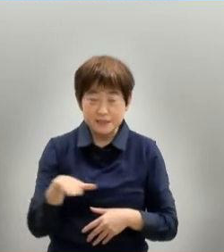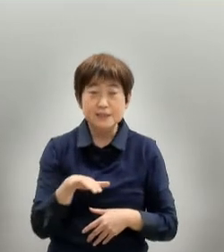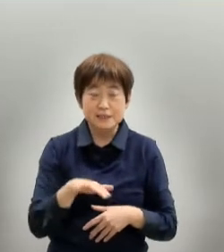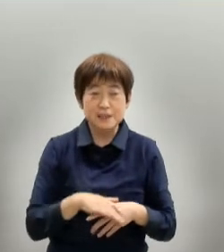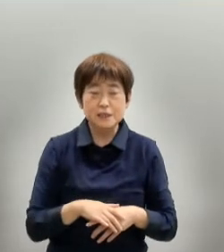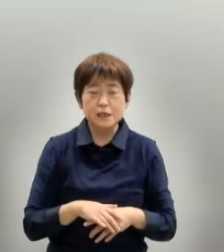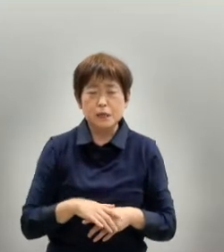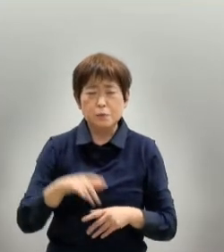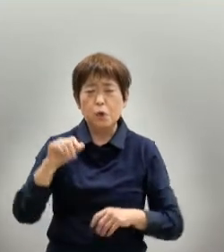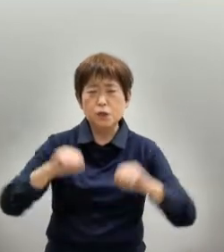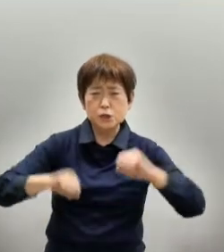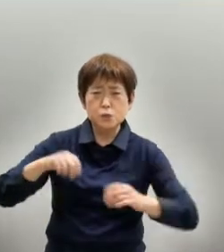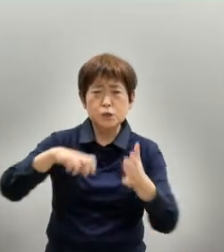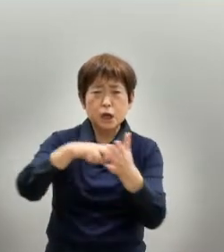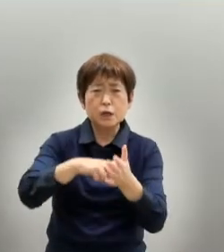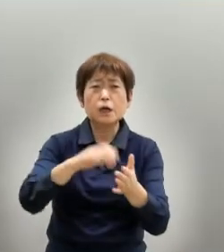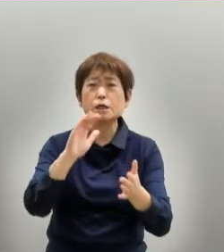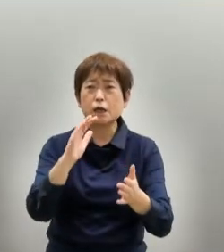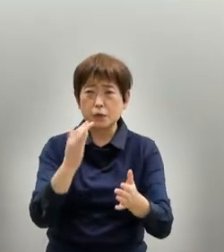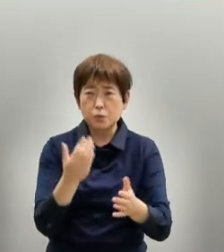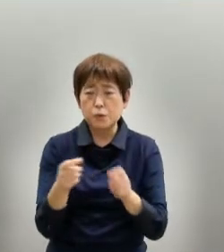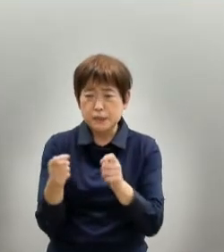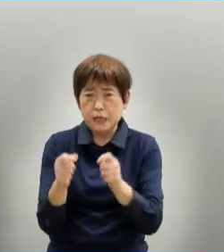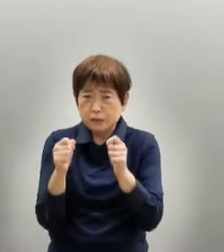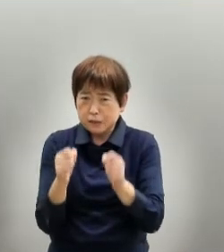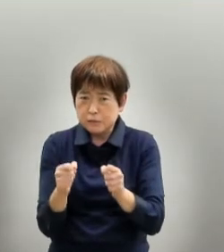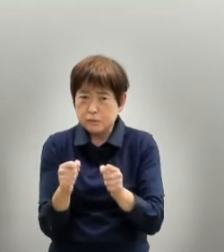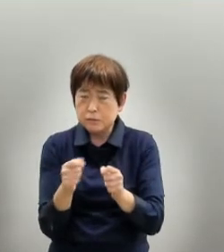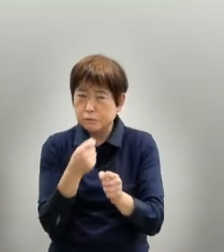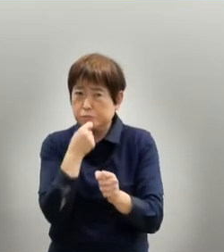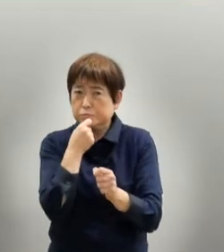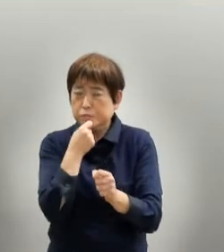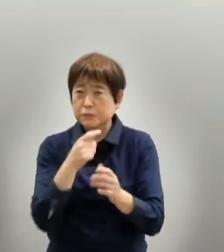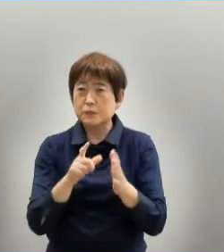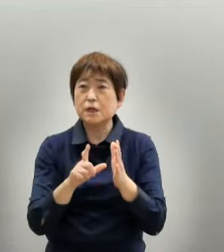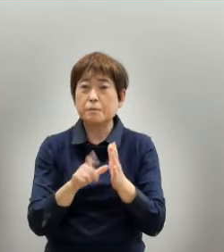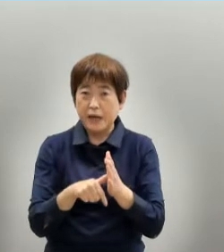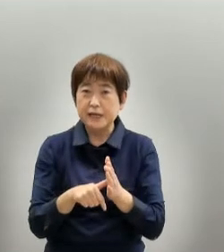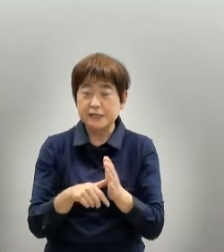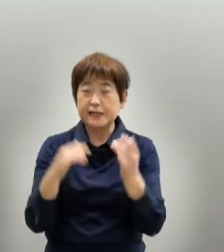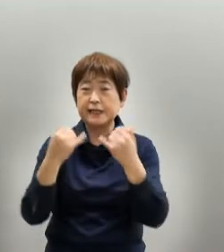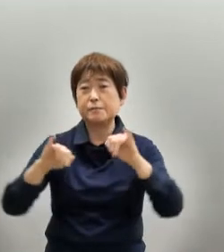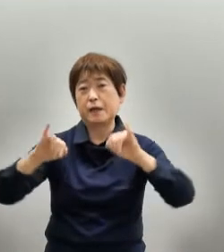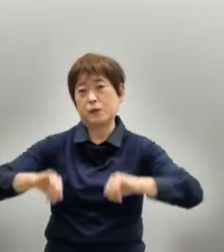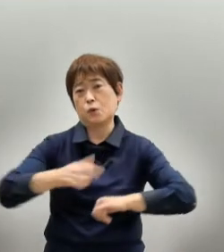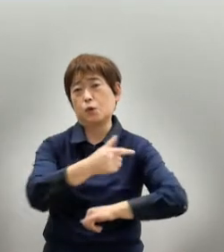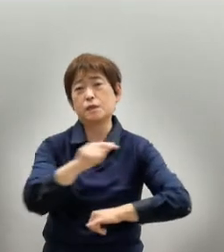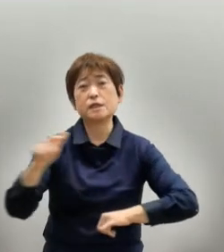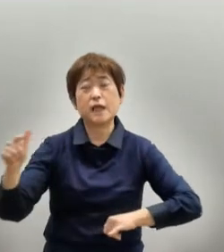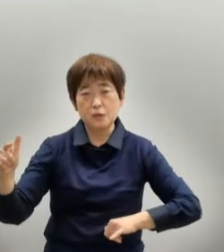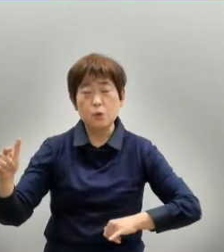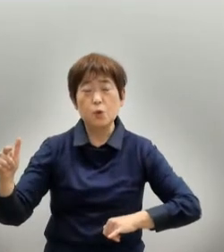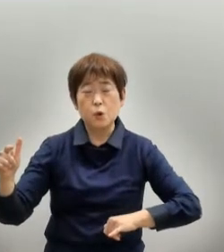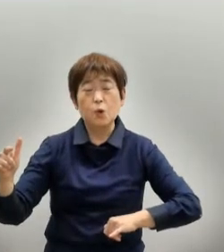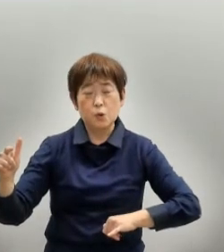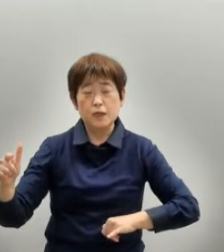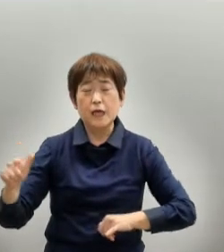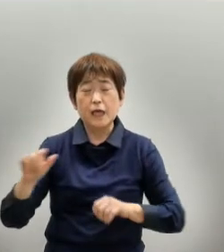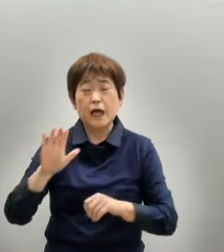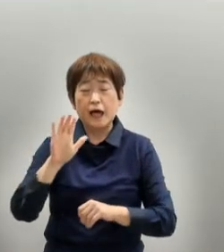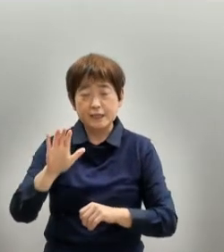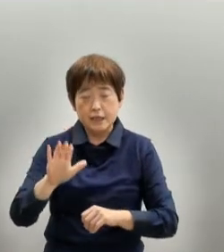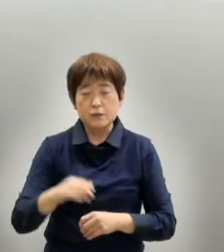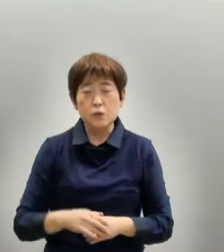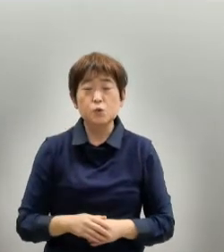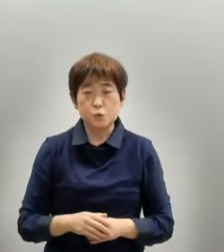称とかですね、他の人にこう感染させるような行動とか接触が、そのイベントなどでですね、あったかどうかということを